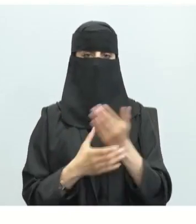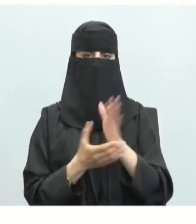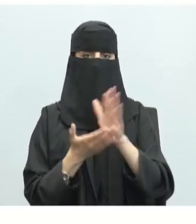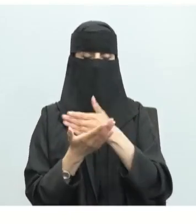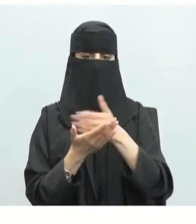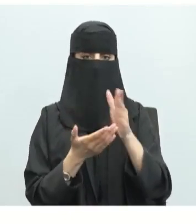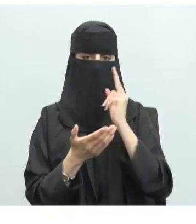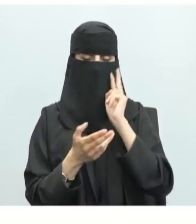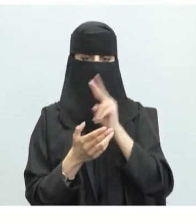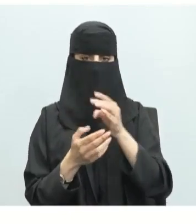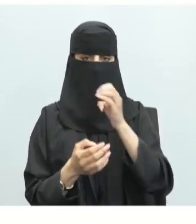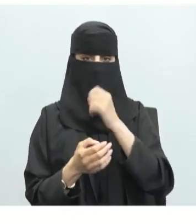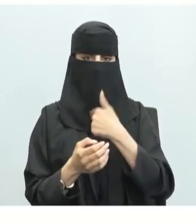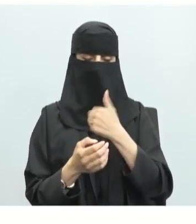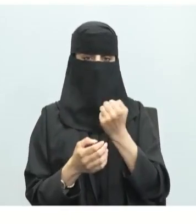بماذا؟